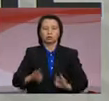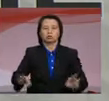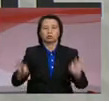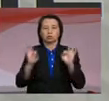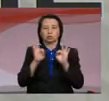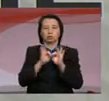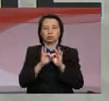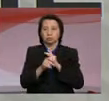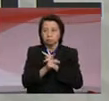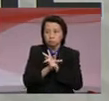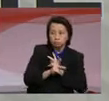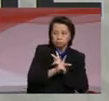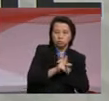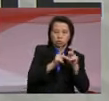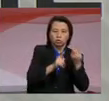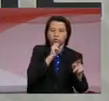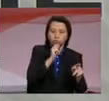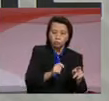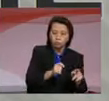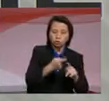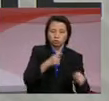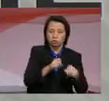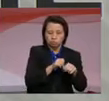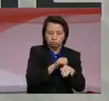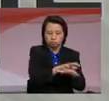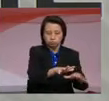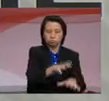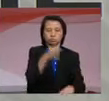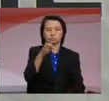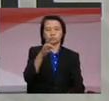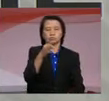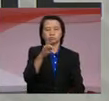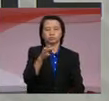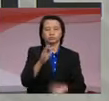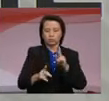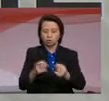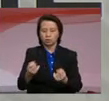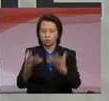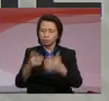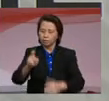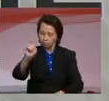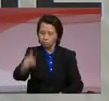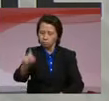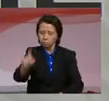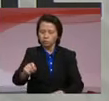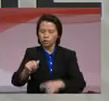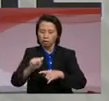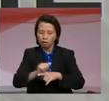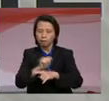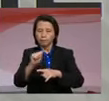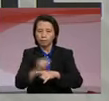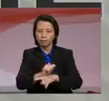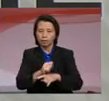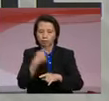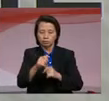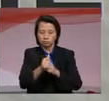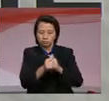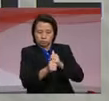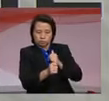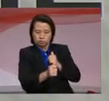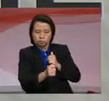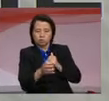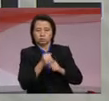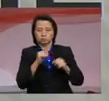kepentingan melindungi warga emas daripada jangkitan COVID-19. Orang ramai sewajarnya mengamalkan langkah